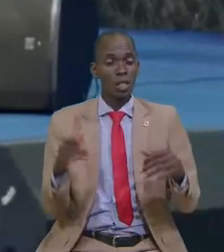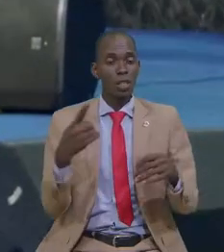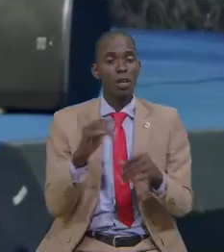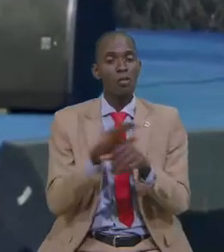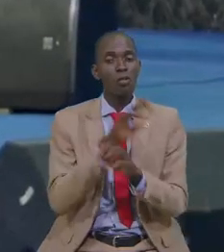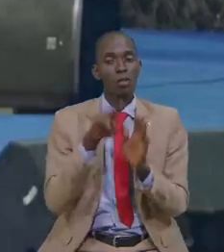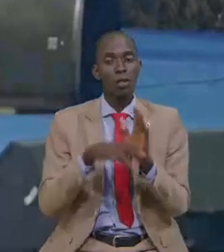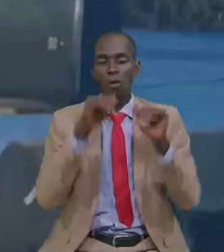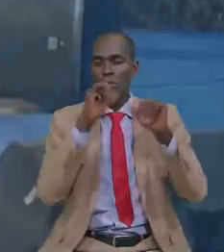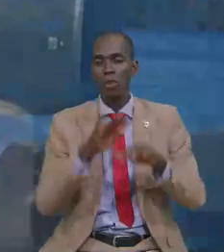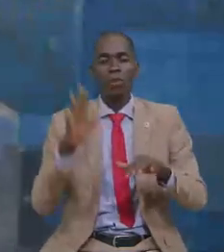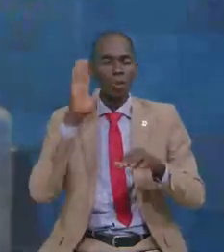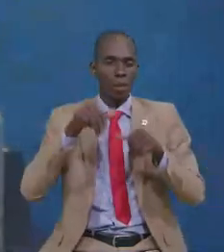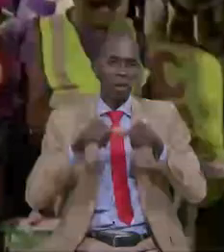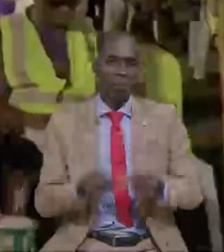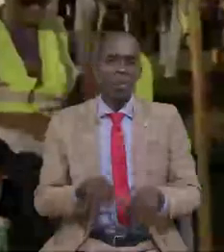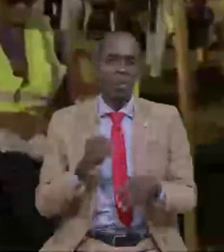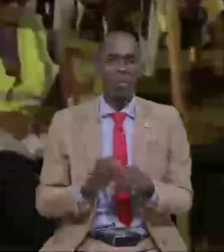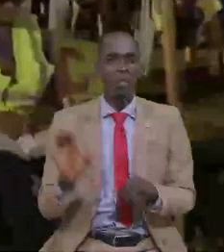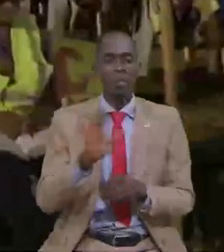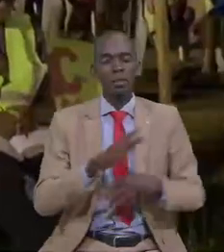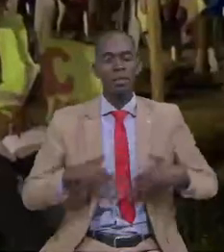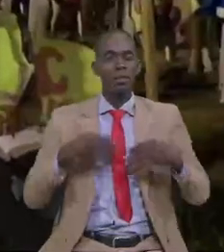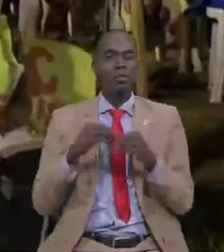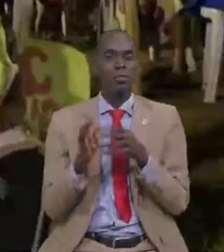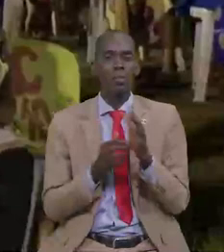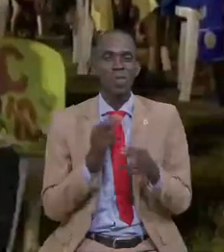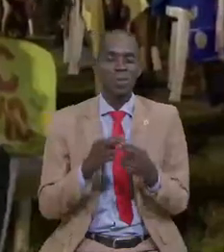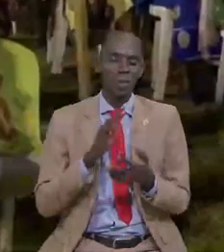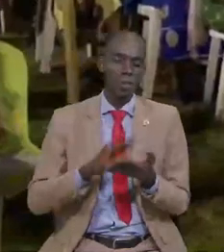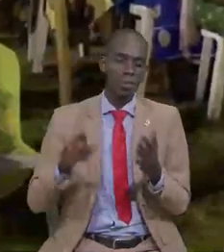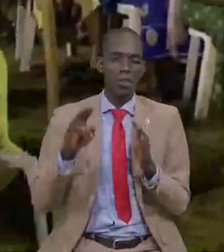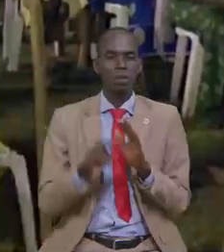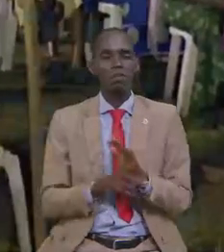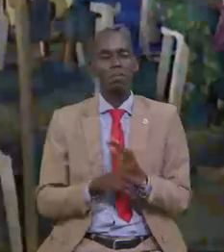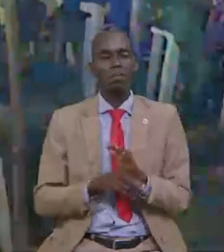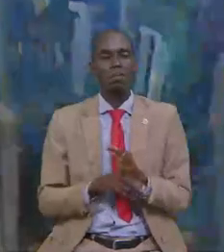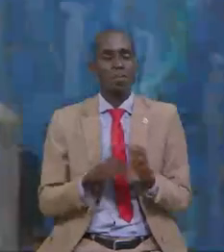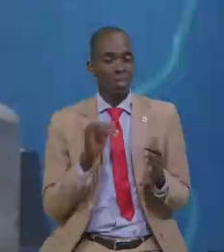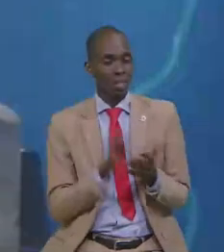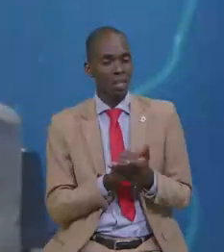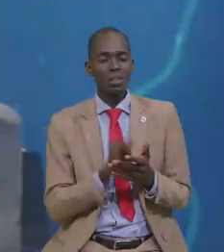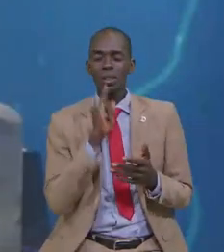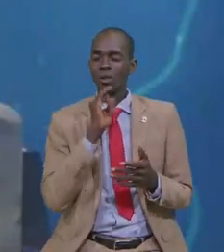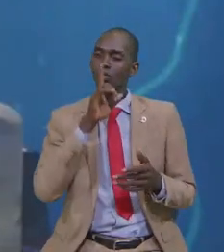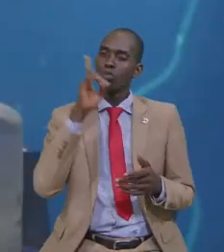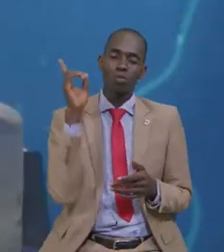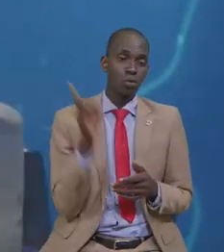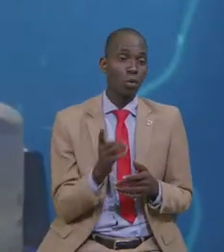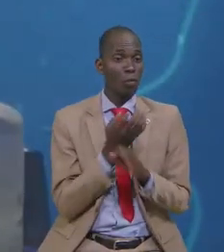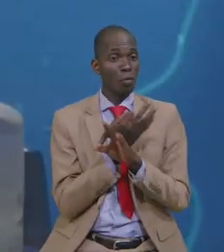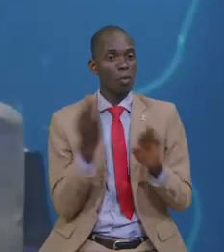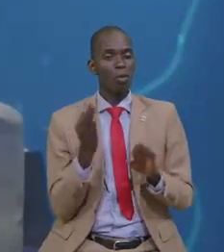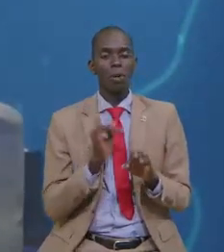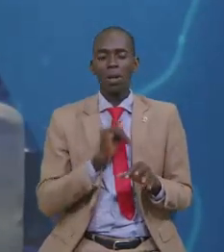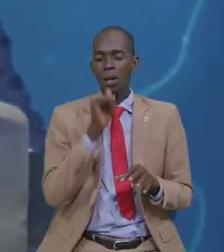la plénitude de bénédiction va demeurer dans votre vie. Le pardon, c'est certain et sûr.